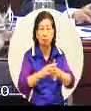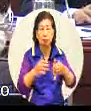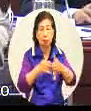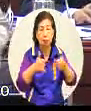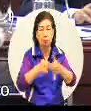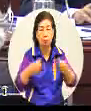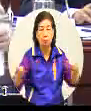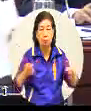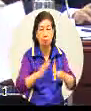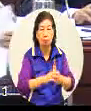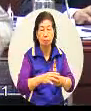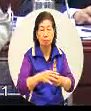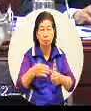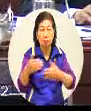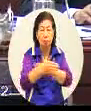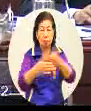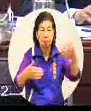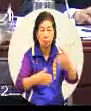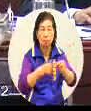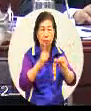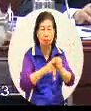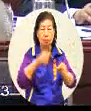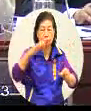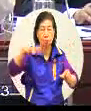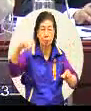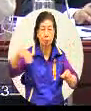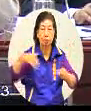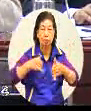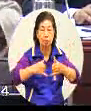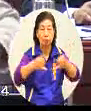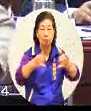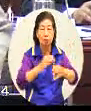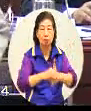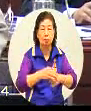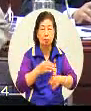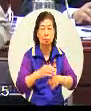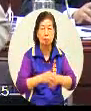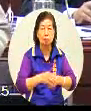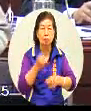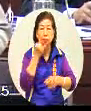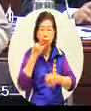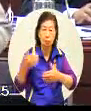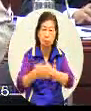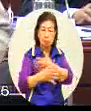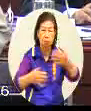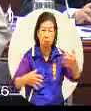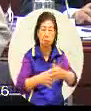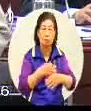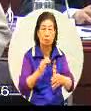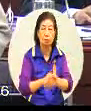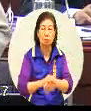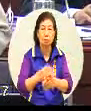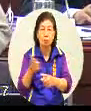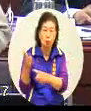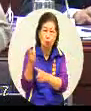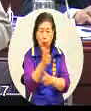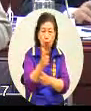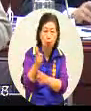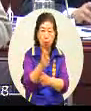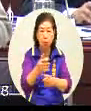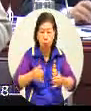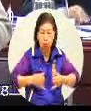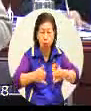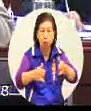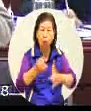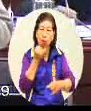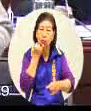甲中山路啊，甲规条会当拍通。第一个我的考虑是讲，消防车会当过无？因为无虾